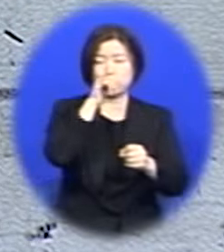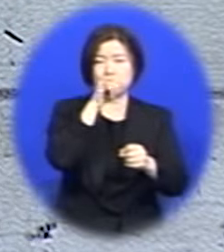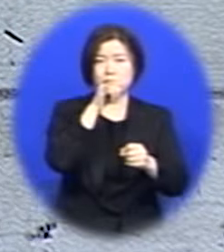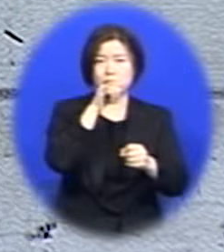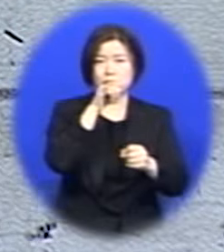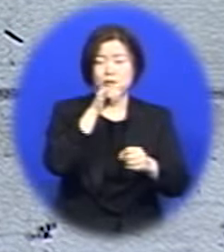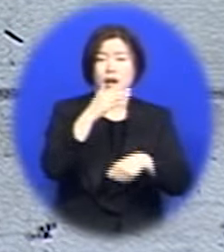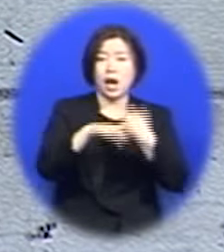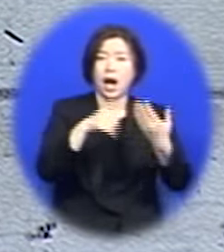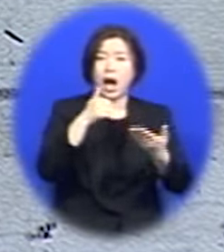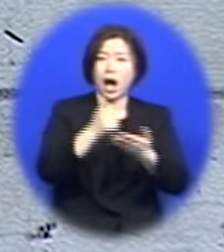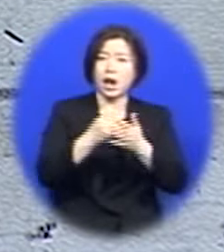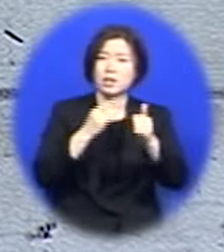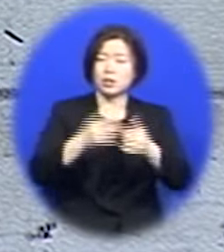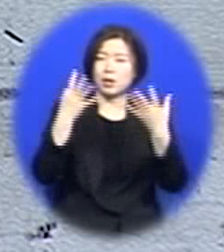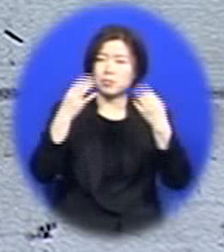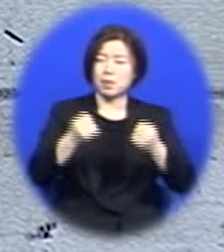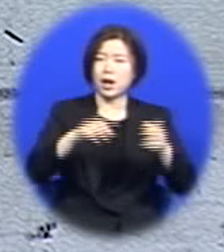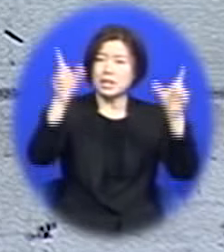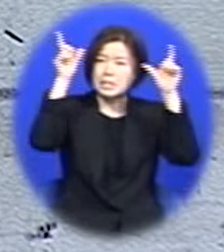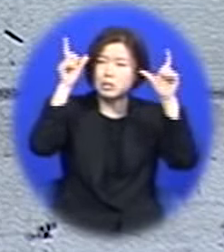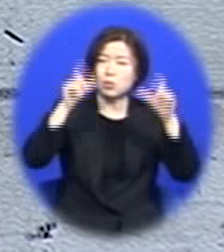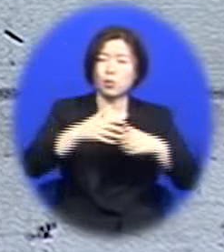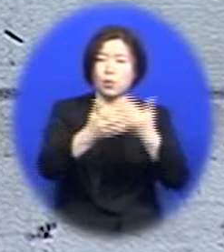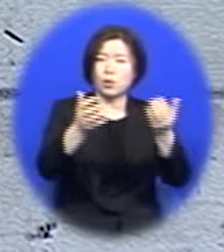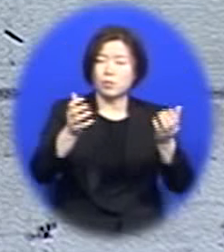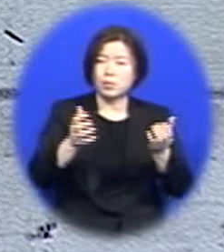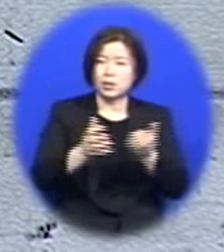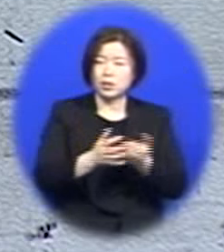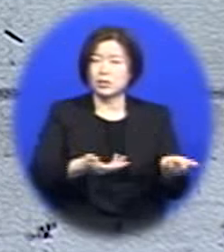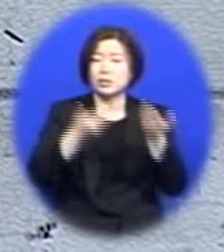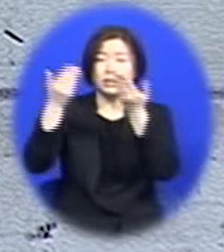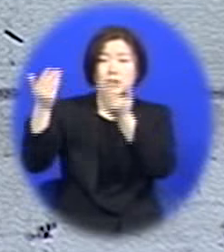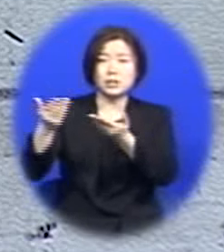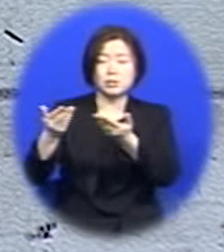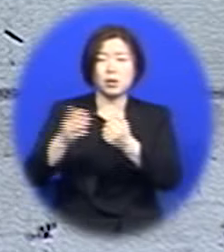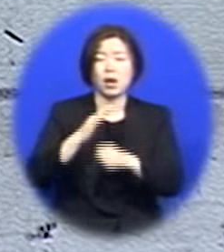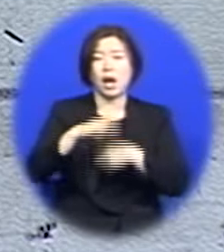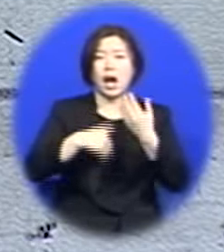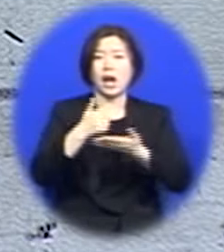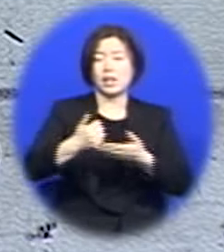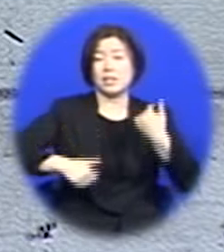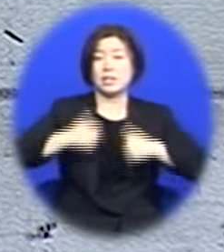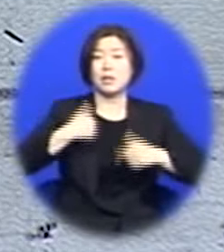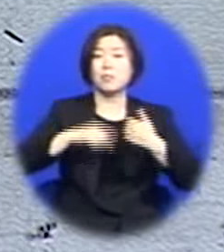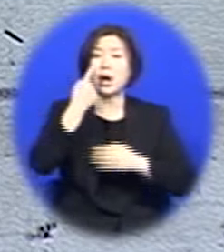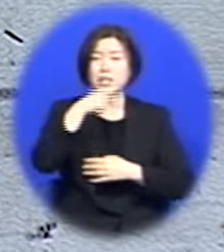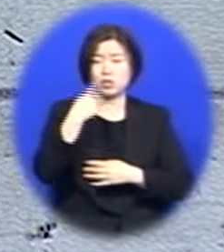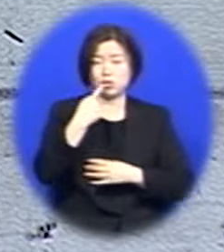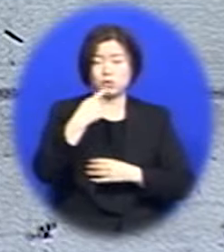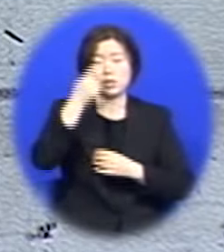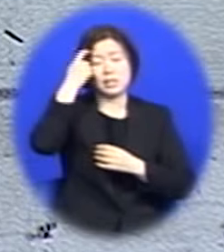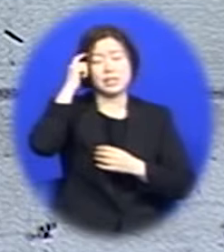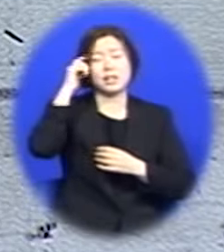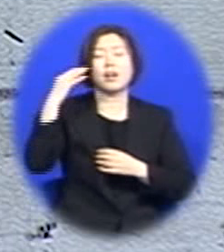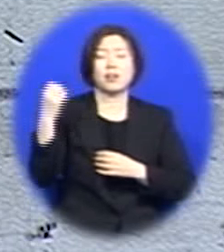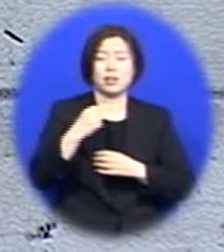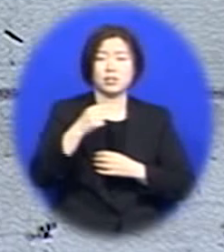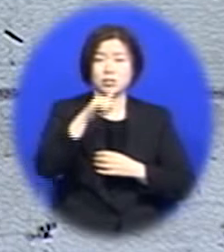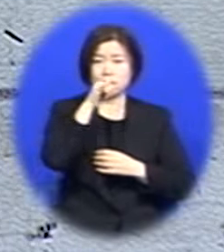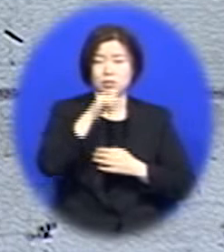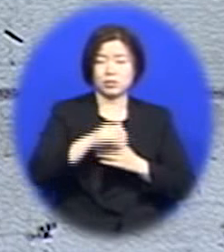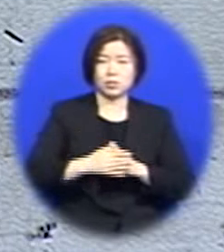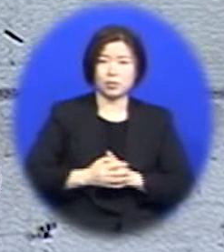하나님께 많은 소떼와 양떼로 제사드리면 하나님이 그냥 기뻐하실 줄로 사울왕은 그렇게만